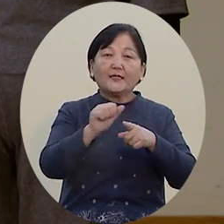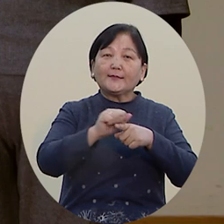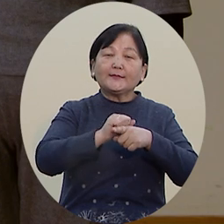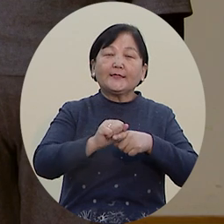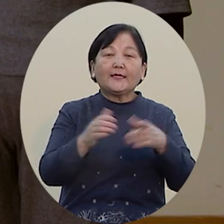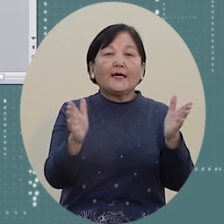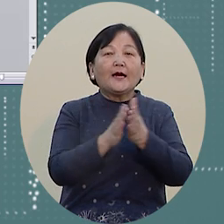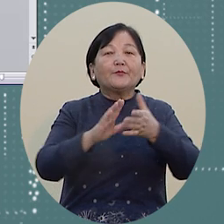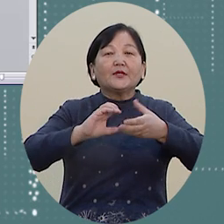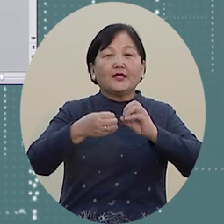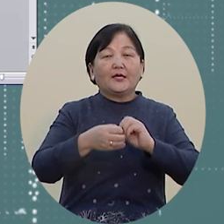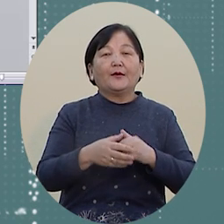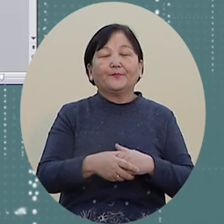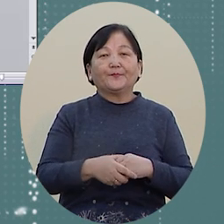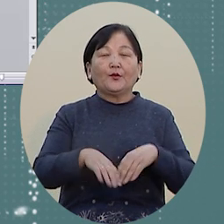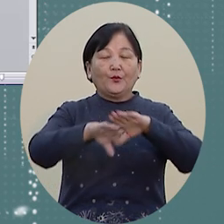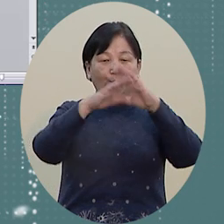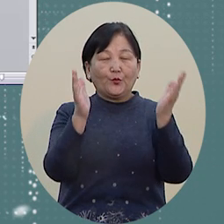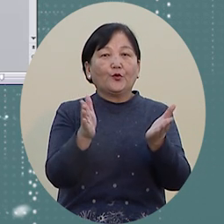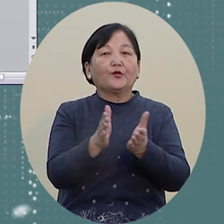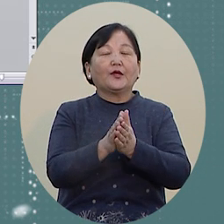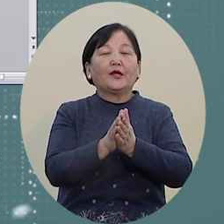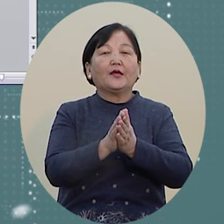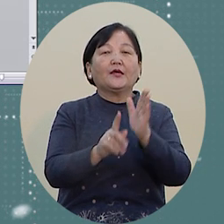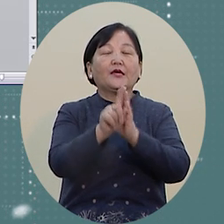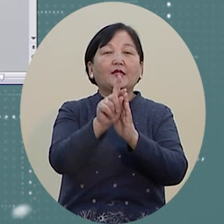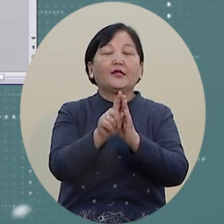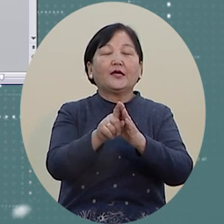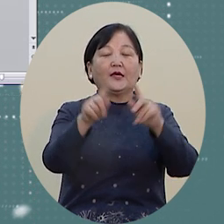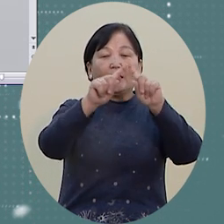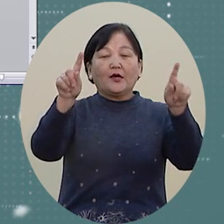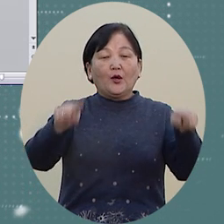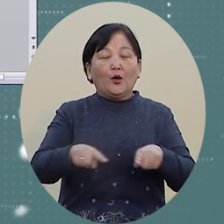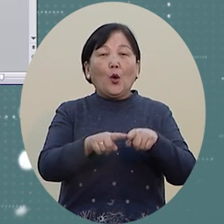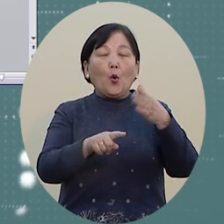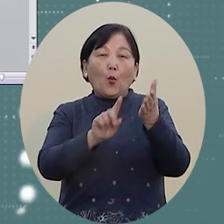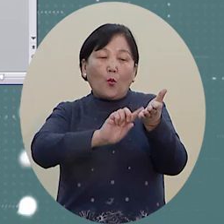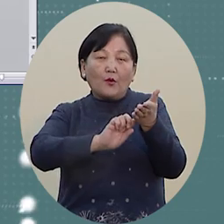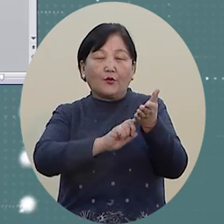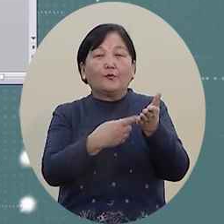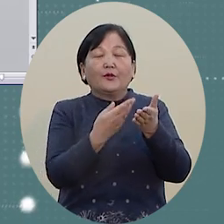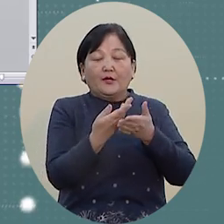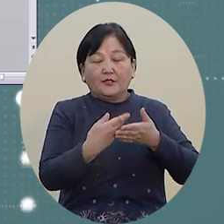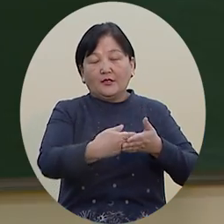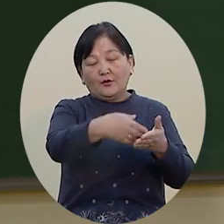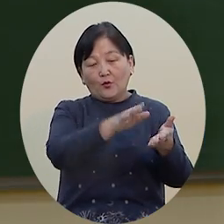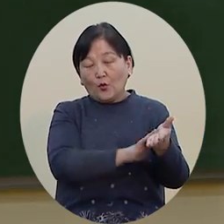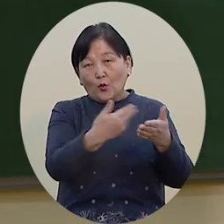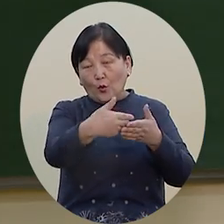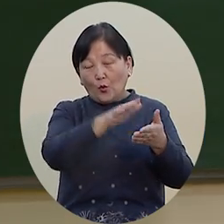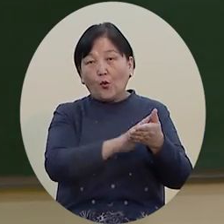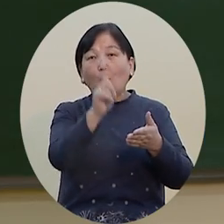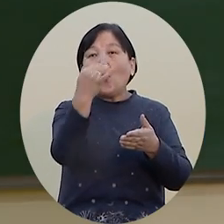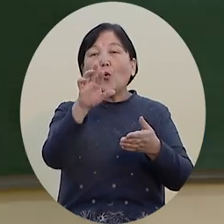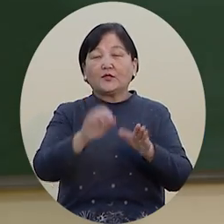ажилцгаая. За ингээд бүгдээрээ хамгийн ихний хуудсан дээр болохоро бүгдээрээ усаа хэмцгээ гэсэн гарч өгье. За